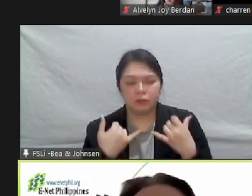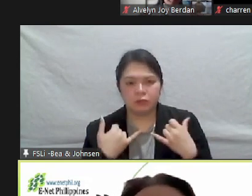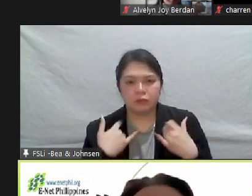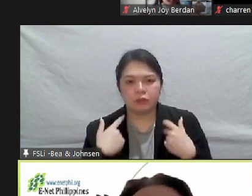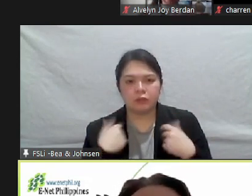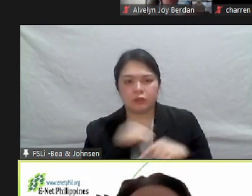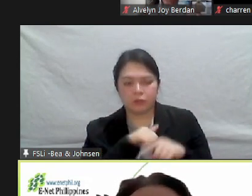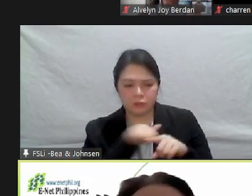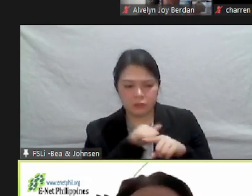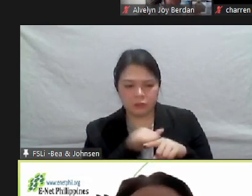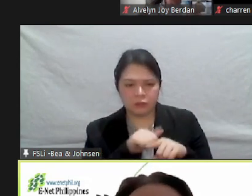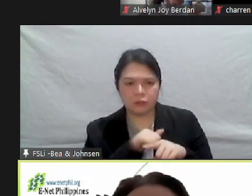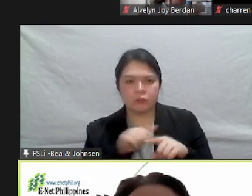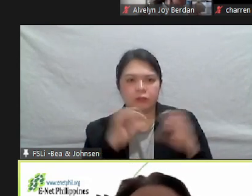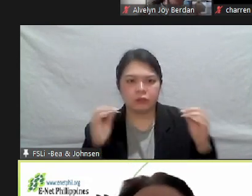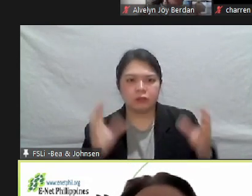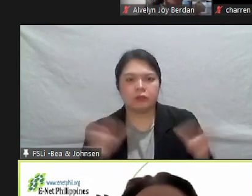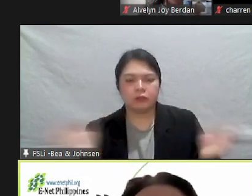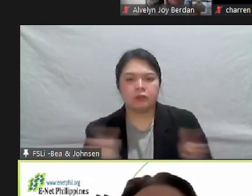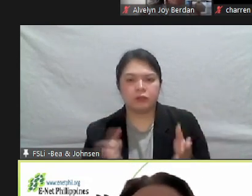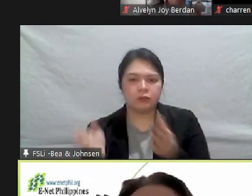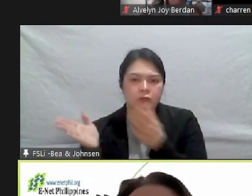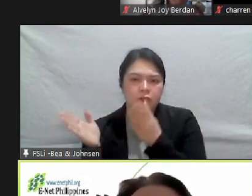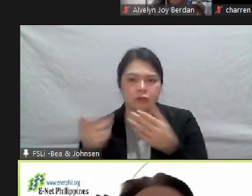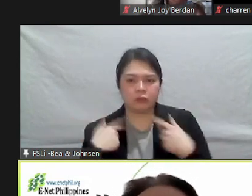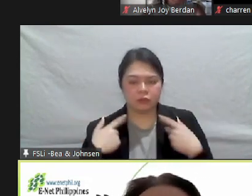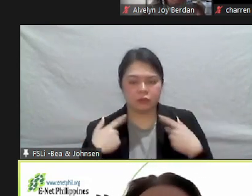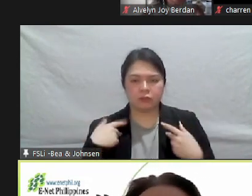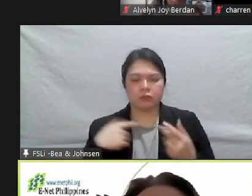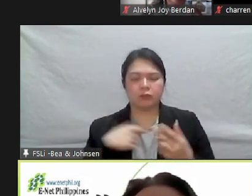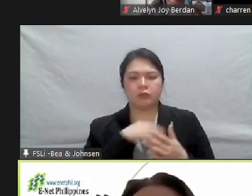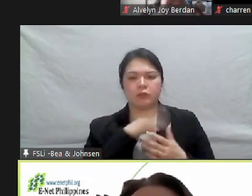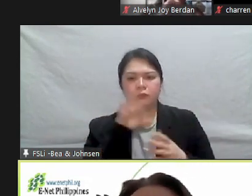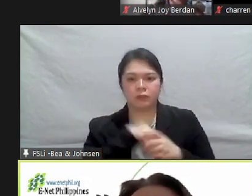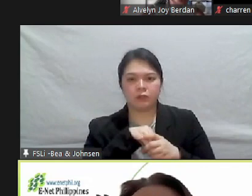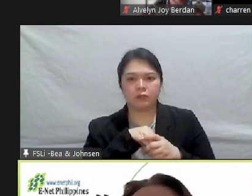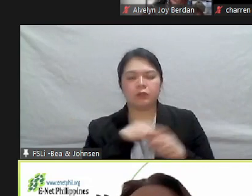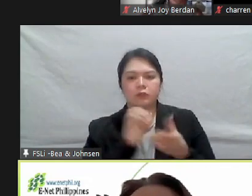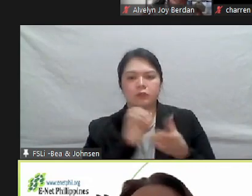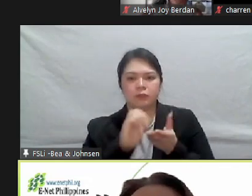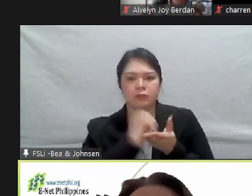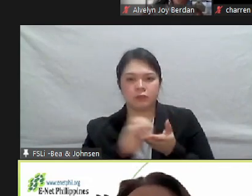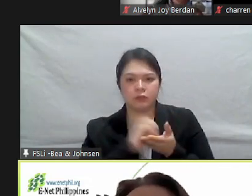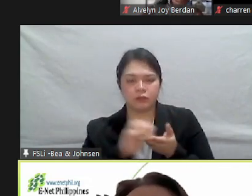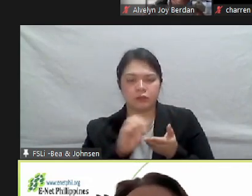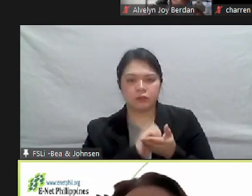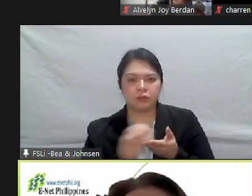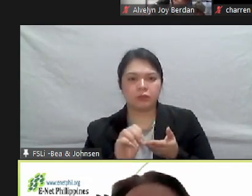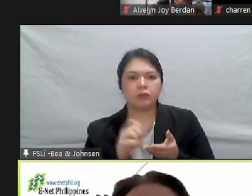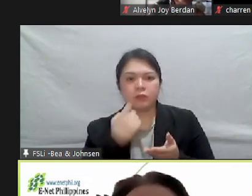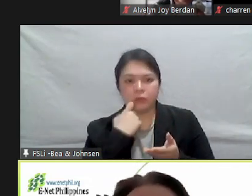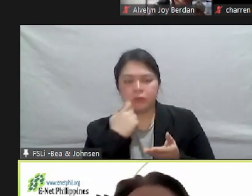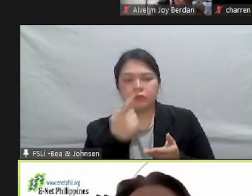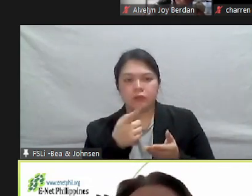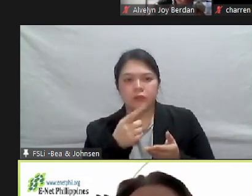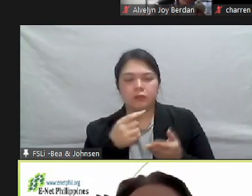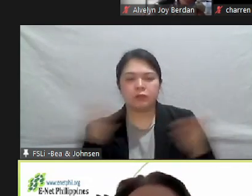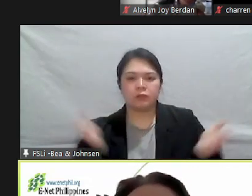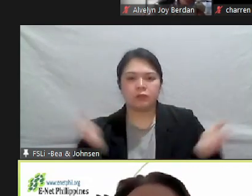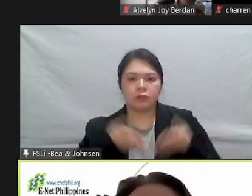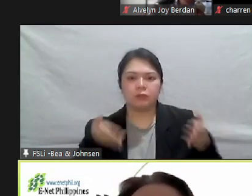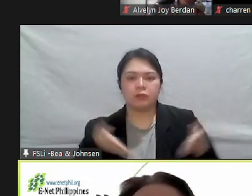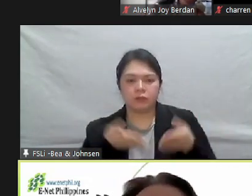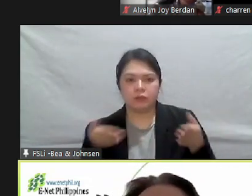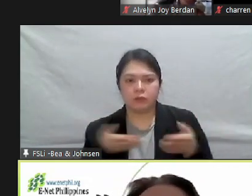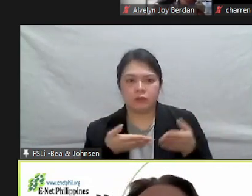the teachers and encouraging them no na makibahagi sa implementasyon na ito, sabi nga ni Ma'am Chet, na mo-motivate sila. So it's a